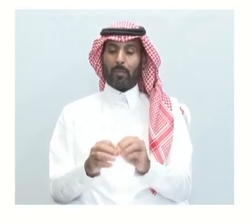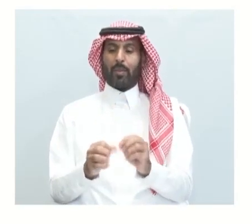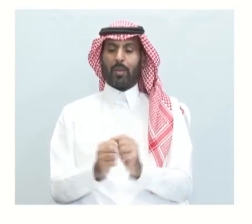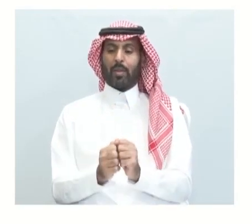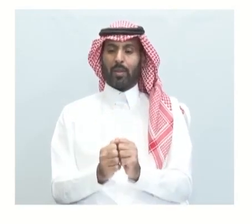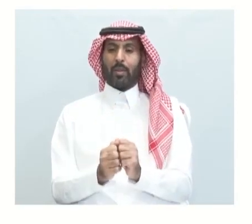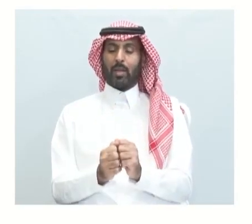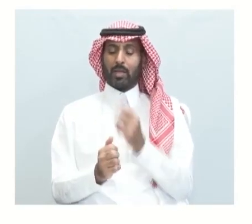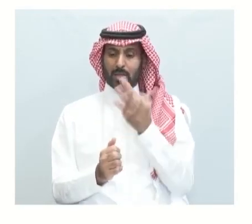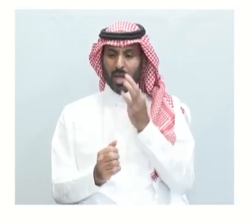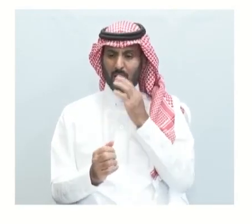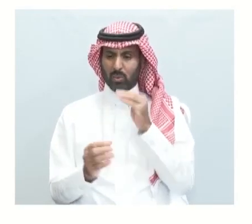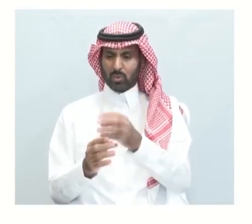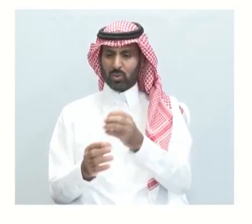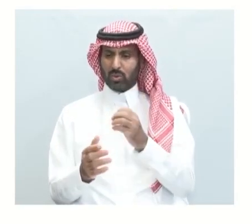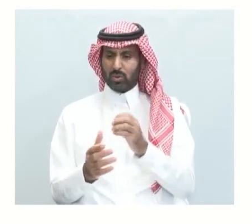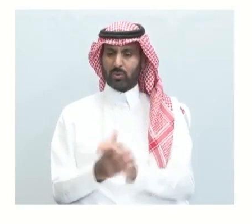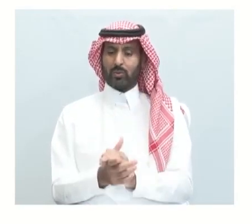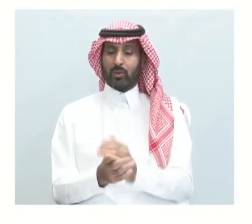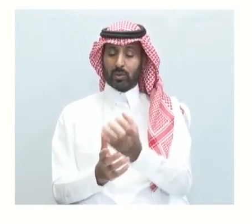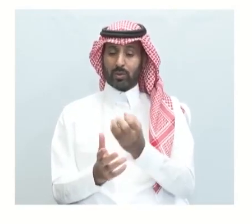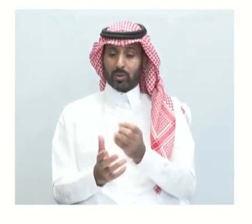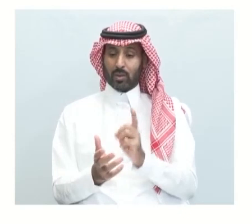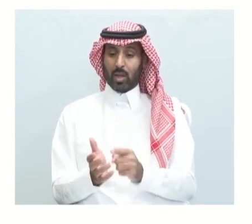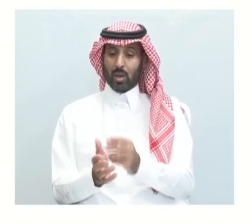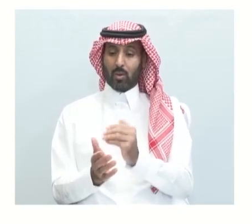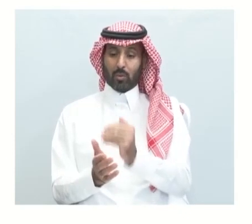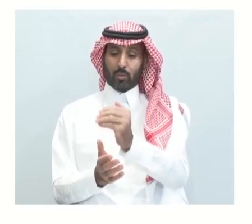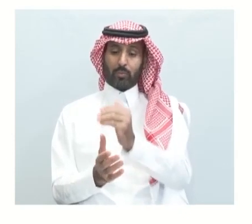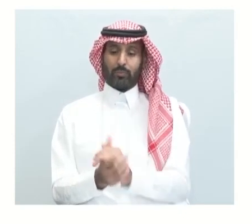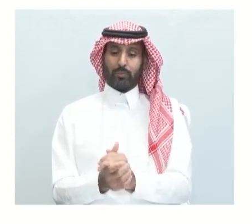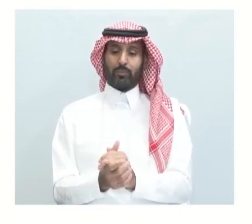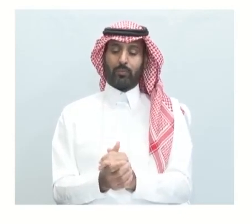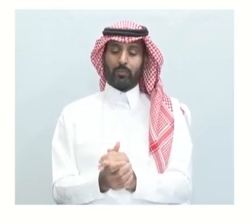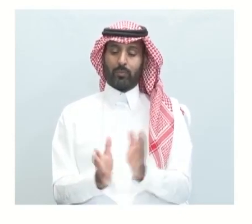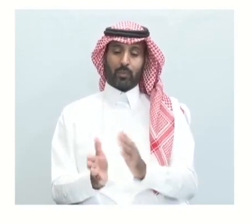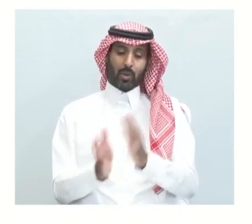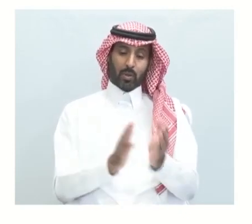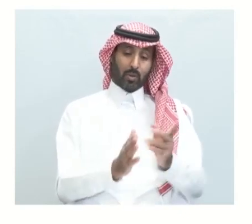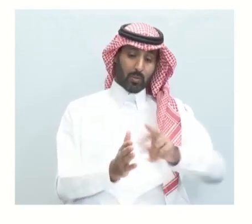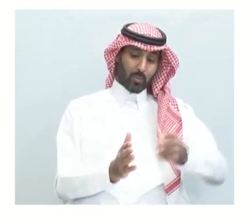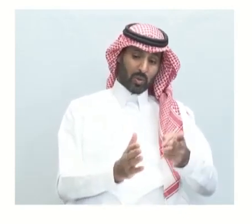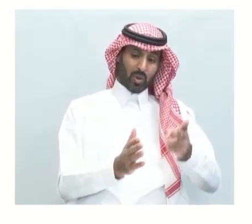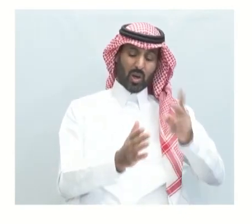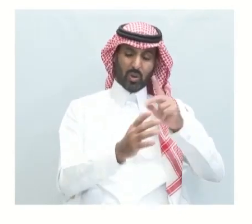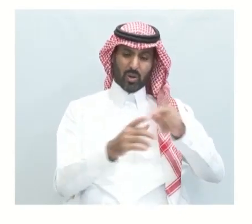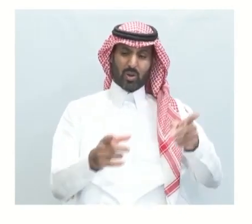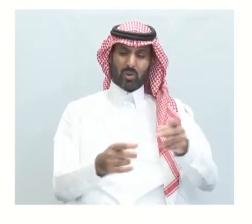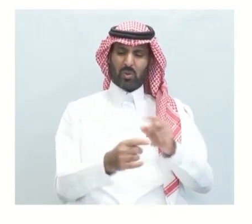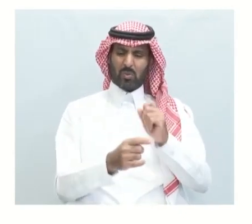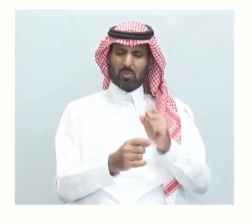لذا يسهل الوصول اليها وتتبع اجزائها اما في المتغيره تكون ابطا